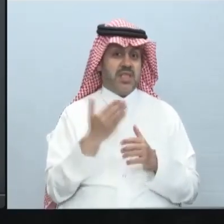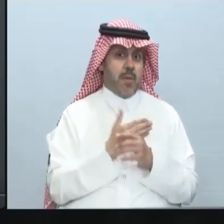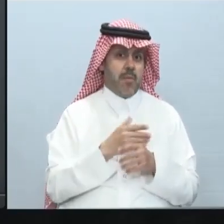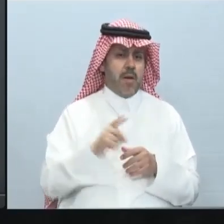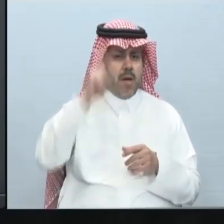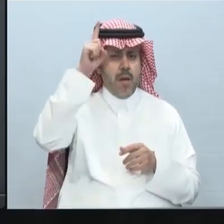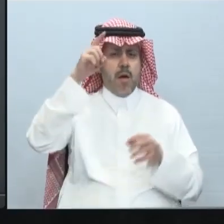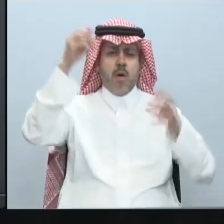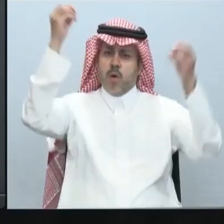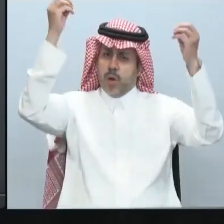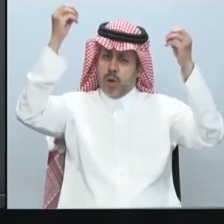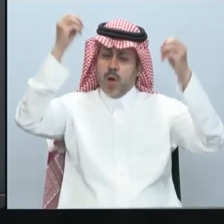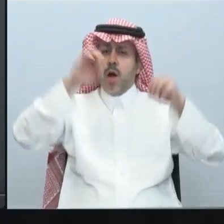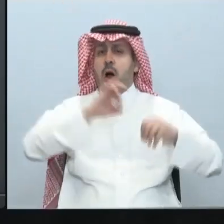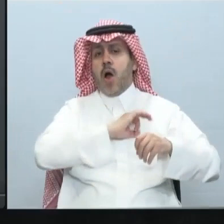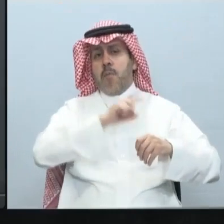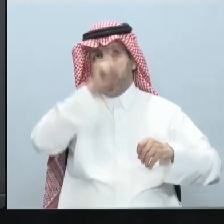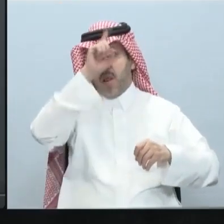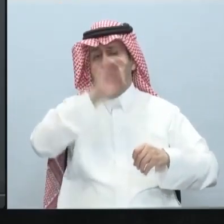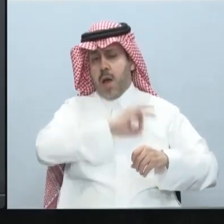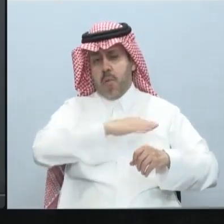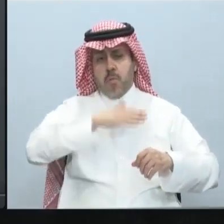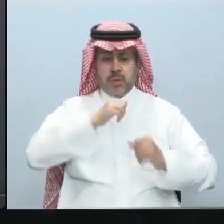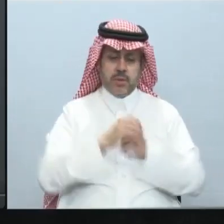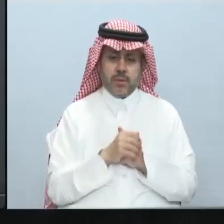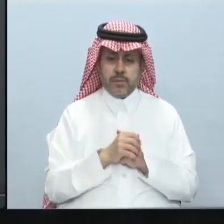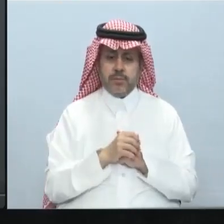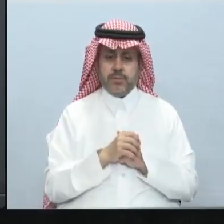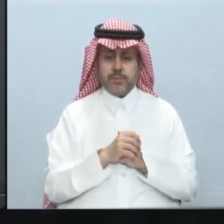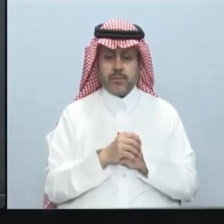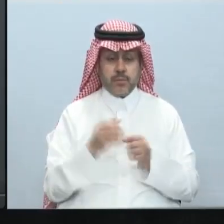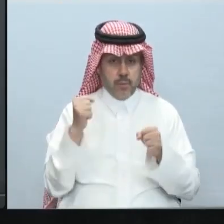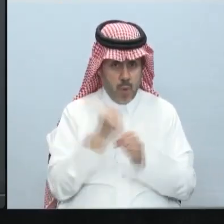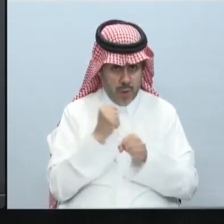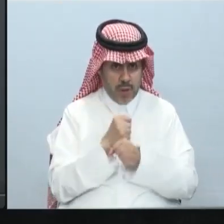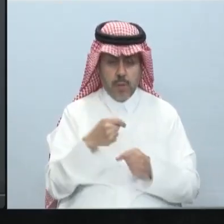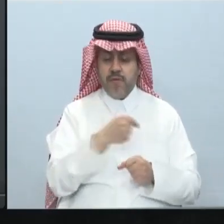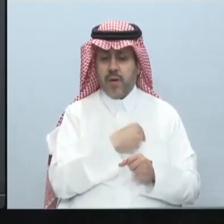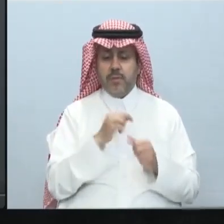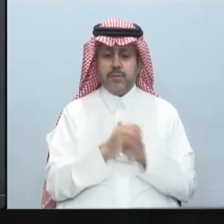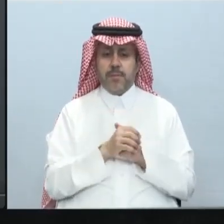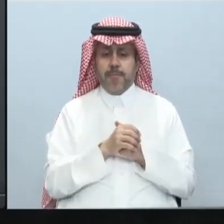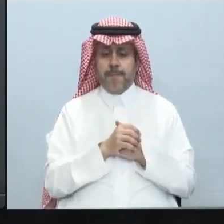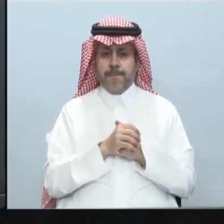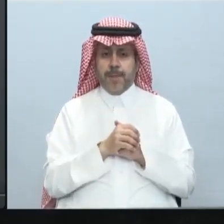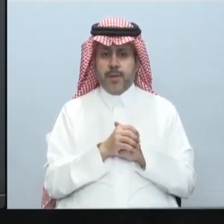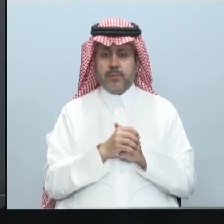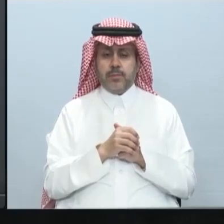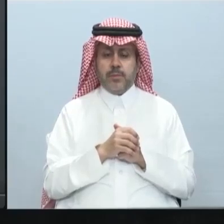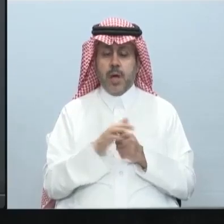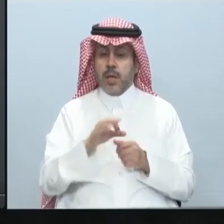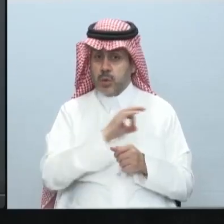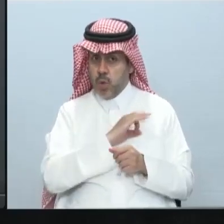ان الله ورسوله احب اليه مما سواهما واذا تحقق هذا في قلبك فبلا شك انك